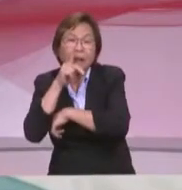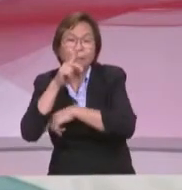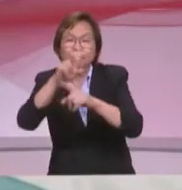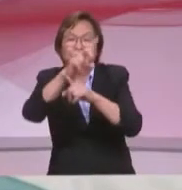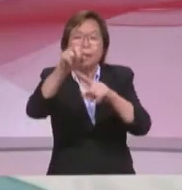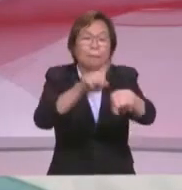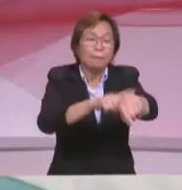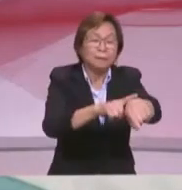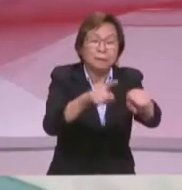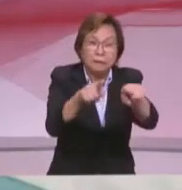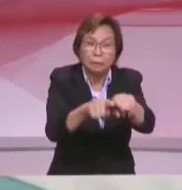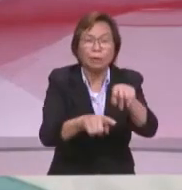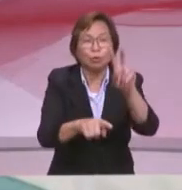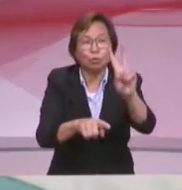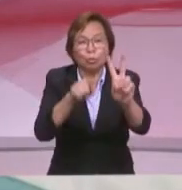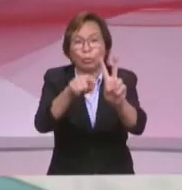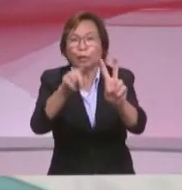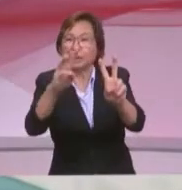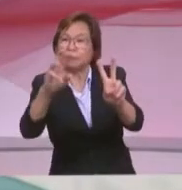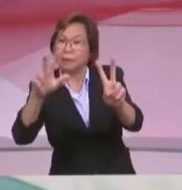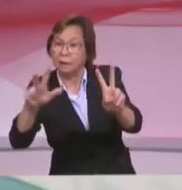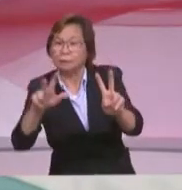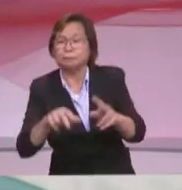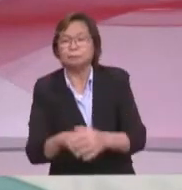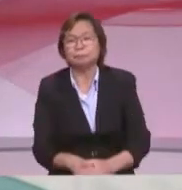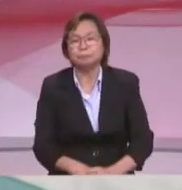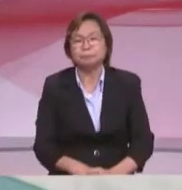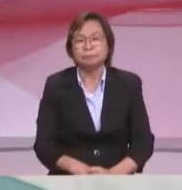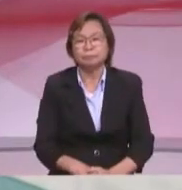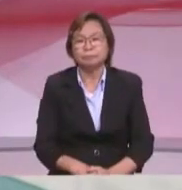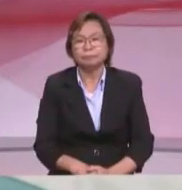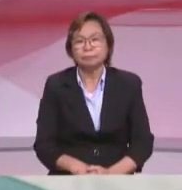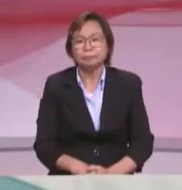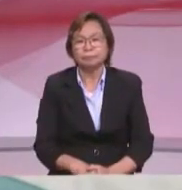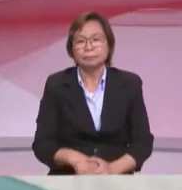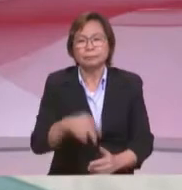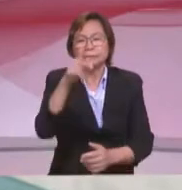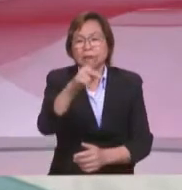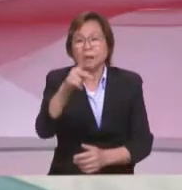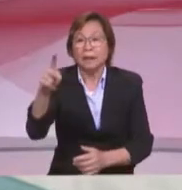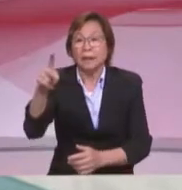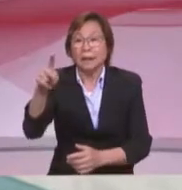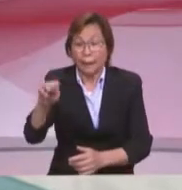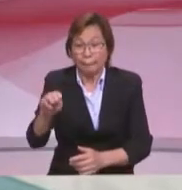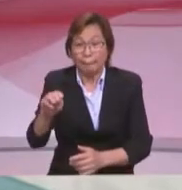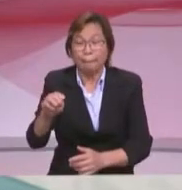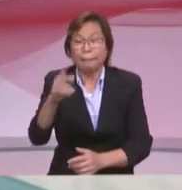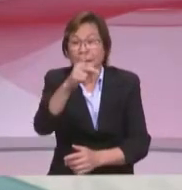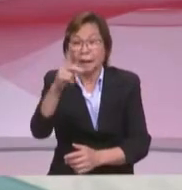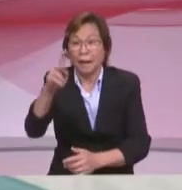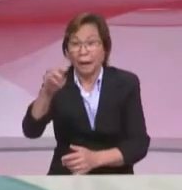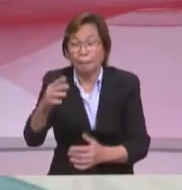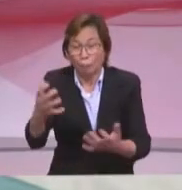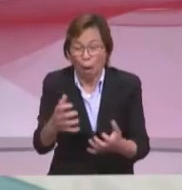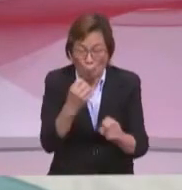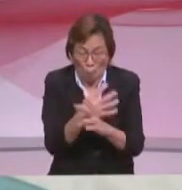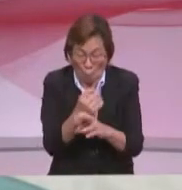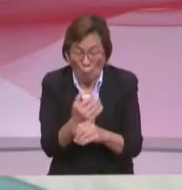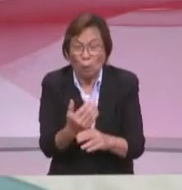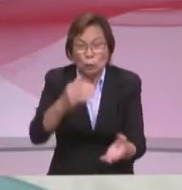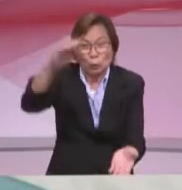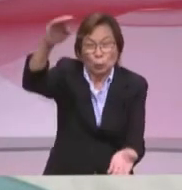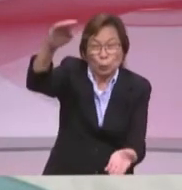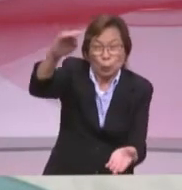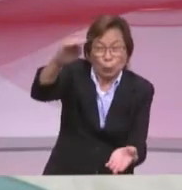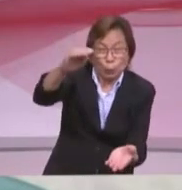iaitu 2.63. Hasil tindakan kesihatan awam yang giat dijalankan telah menurunkan sedikit nilai